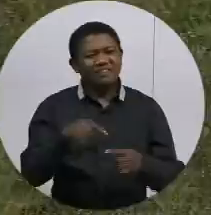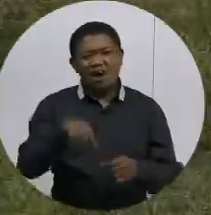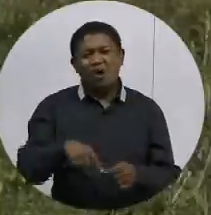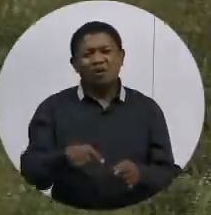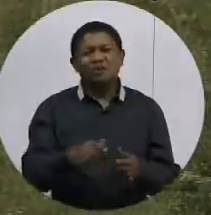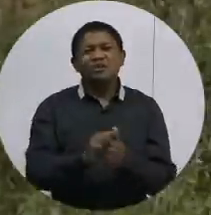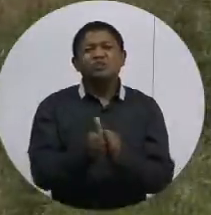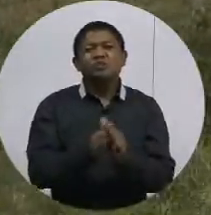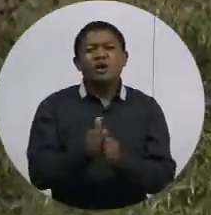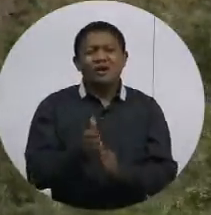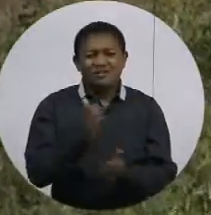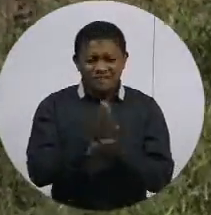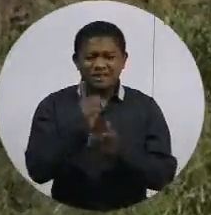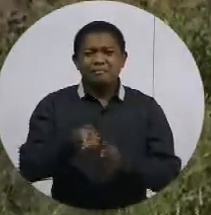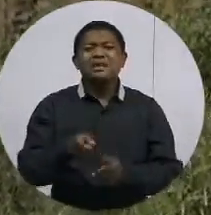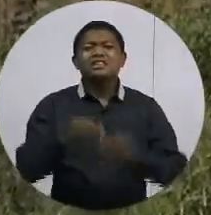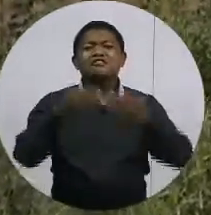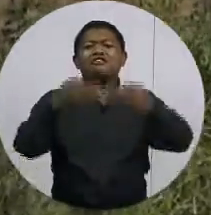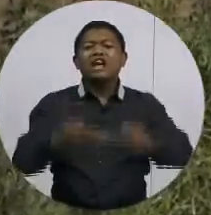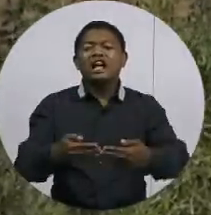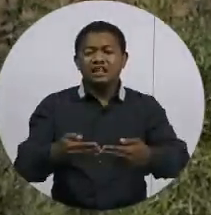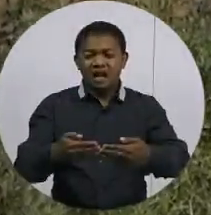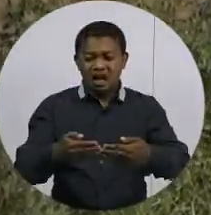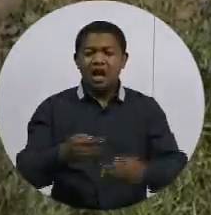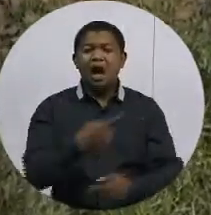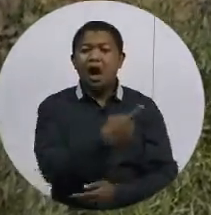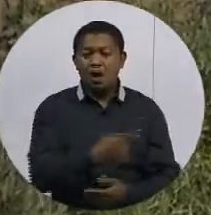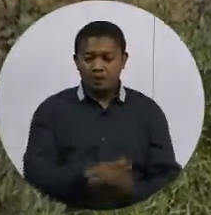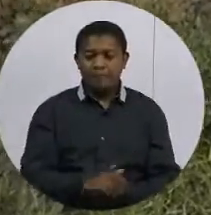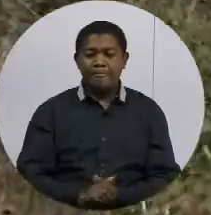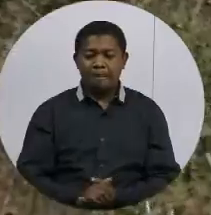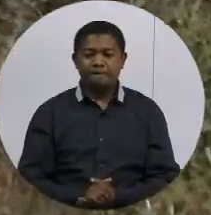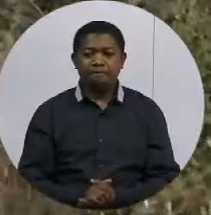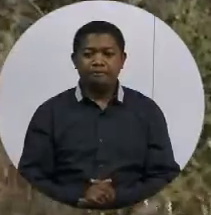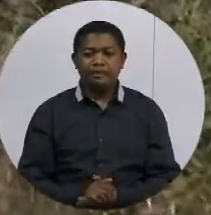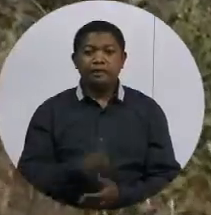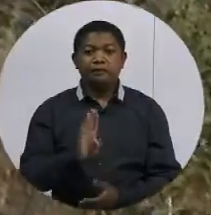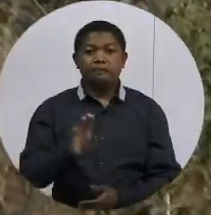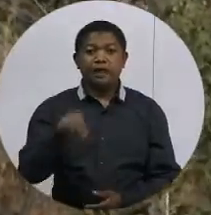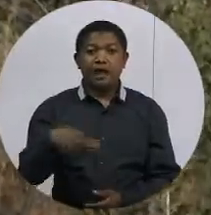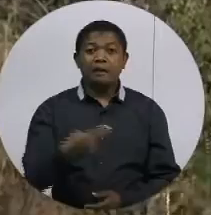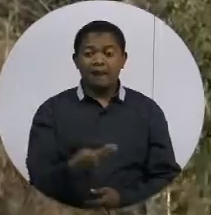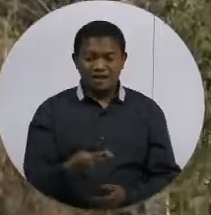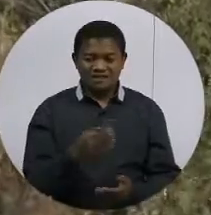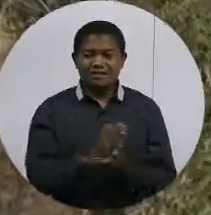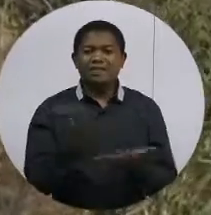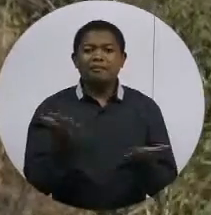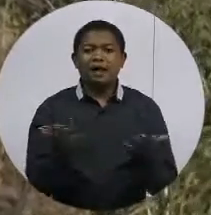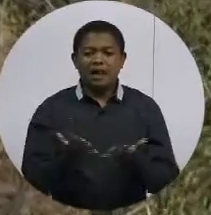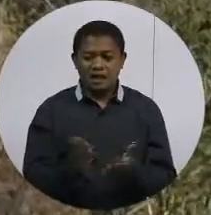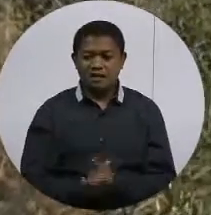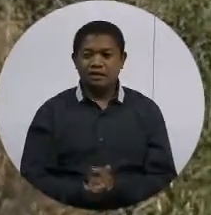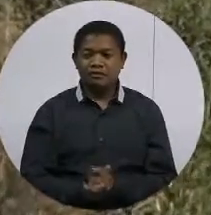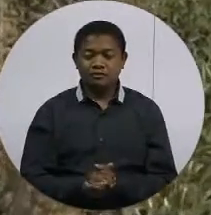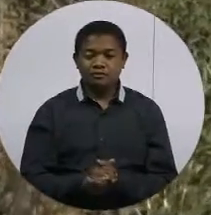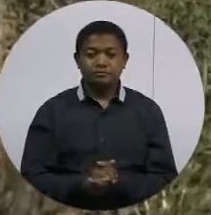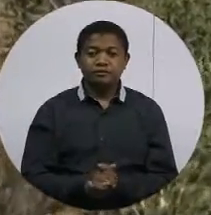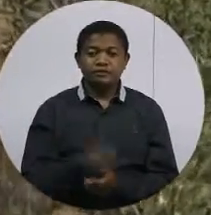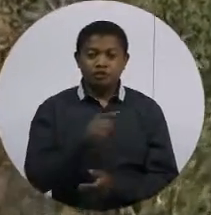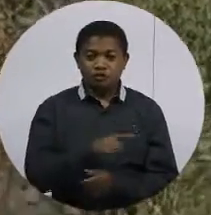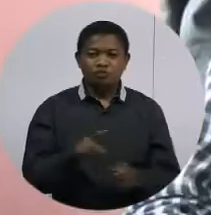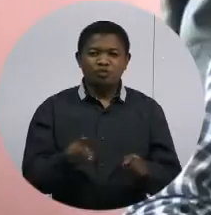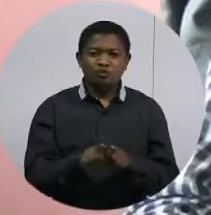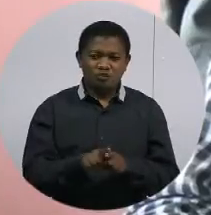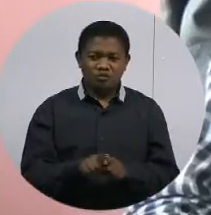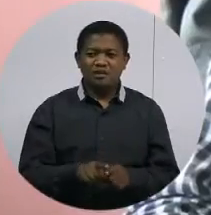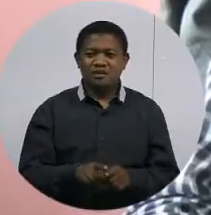fotoana efa mijoery toerana hafa ihany koa ny eo anivon'ny BMH. Ny fosse provisoire zany a dia tsy ho an'ilay olona akory ilay izy fa